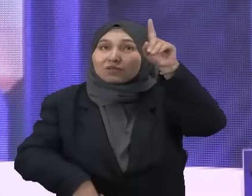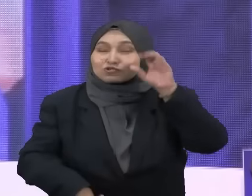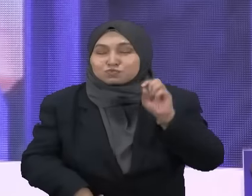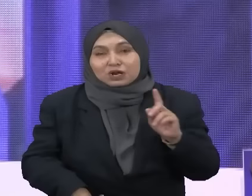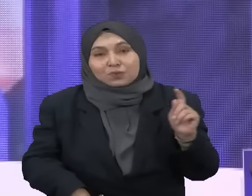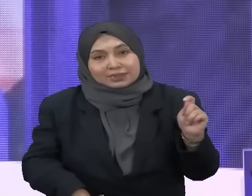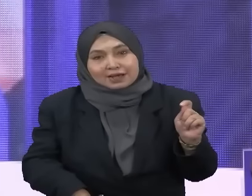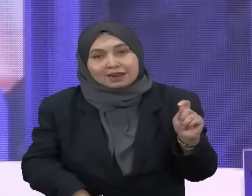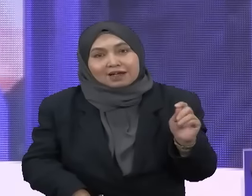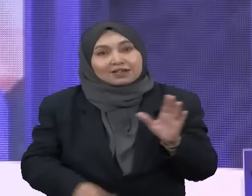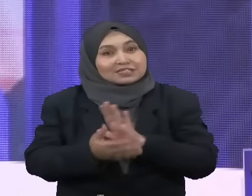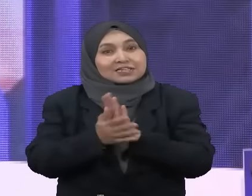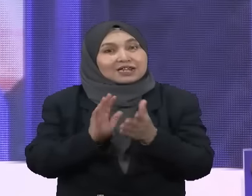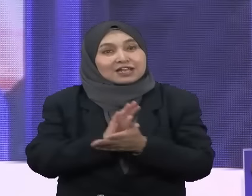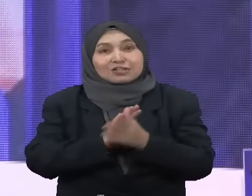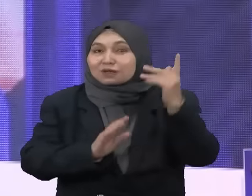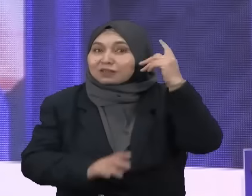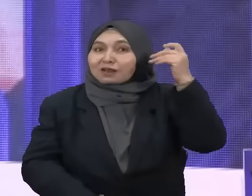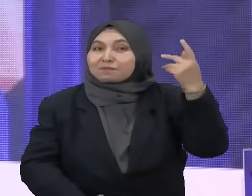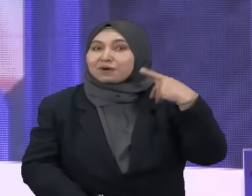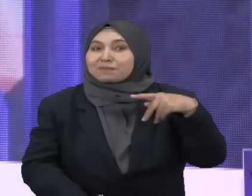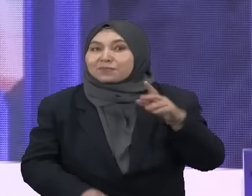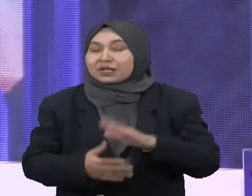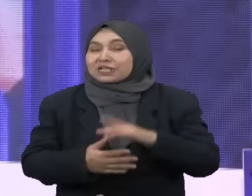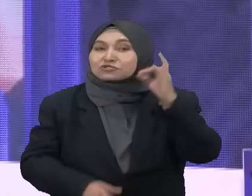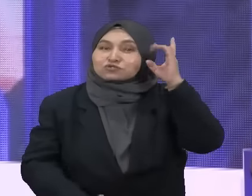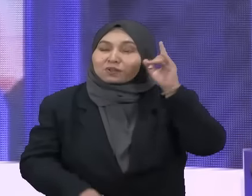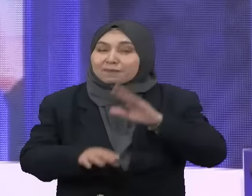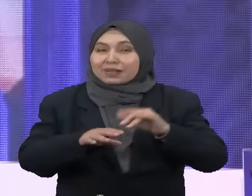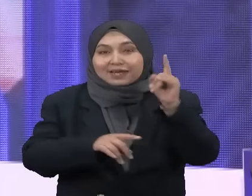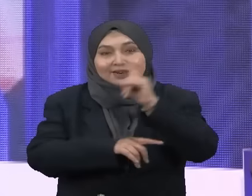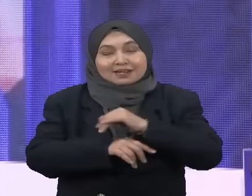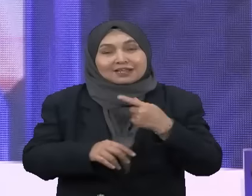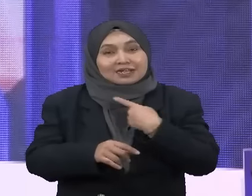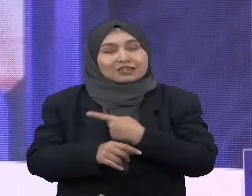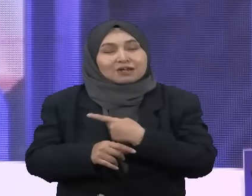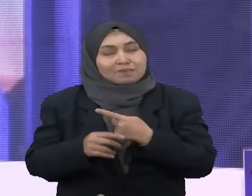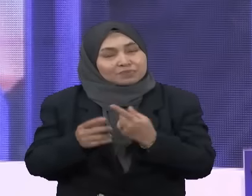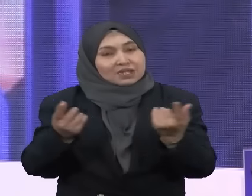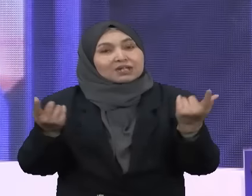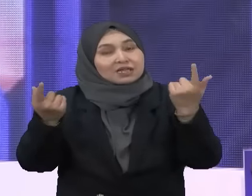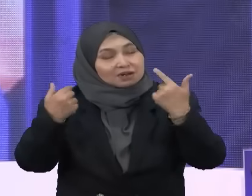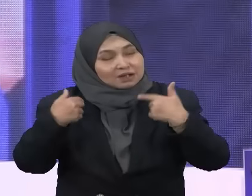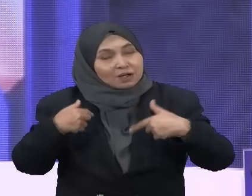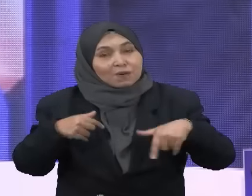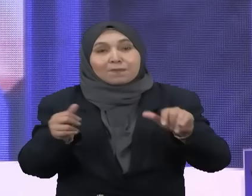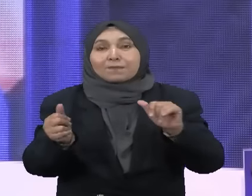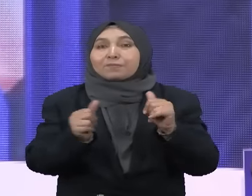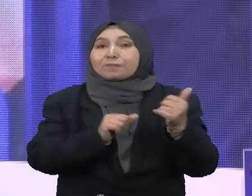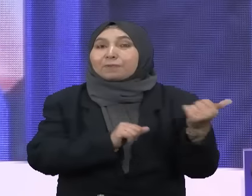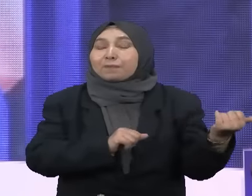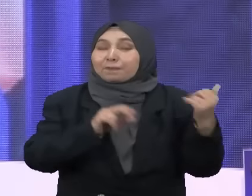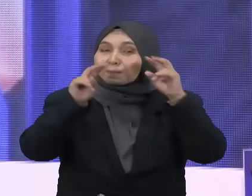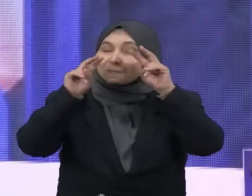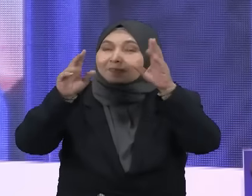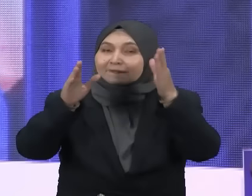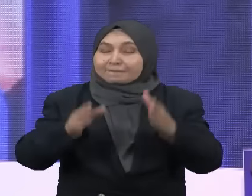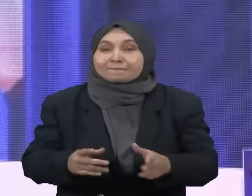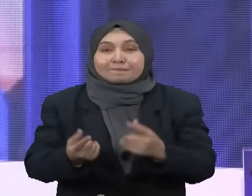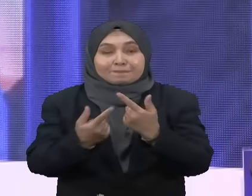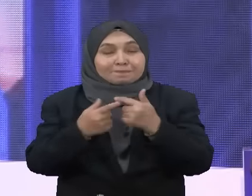wa taala. Jadi tuan-tuan dan puan-puan, insya-Allah pada hari ini kita dihadiri, alhamdulillah, kita dihadiri oleh penonton-penonton